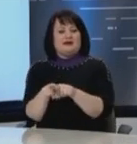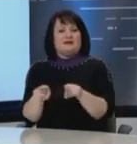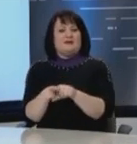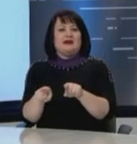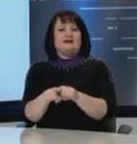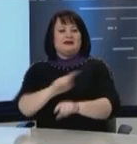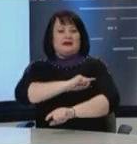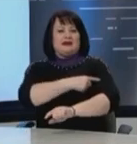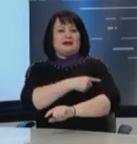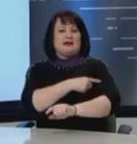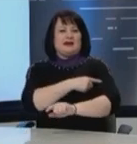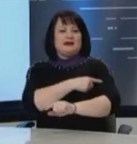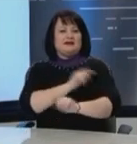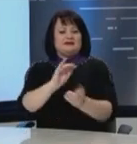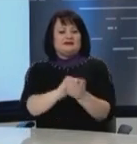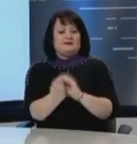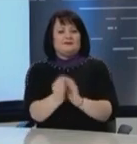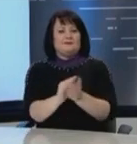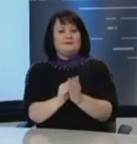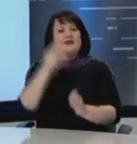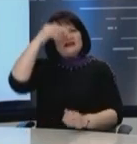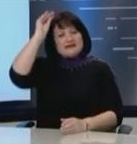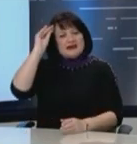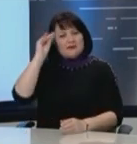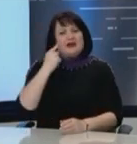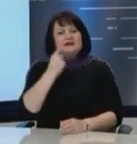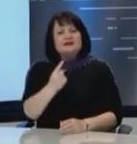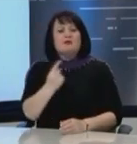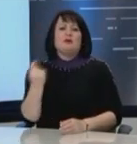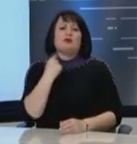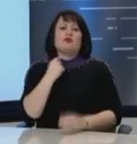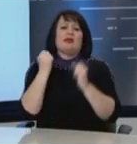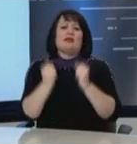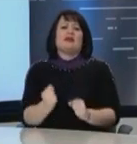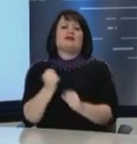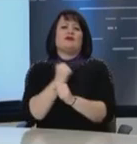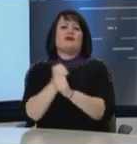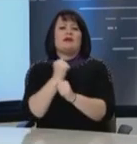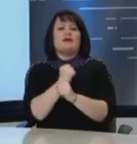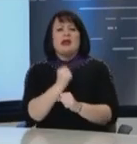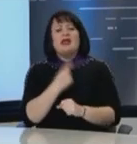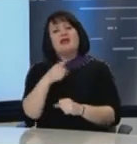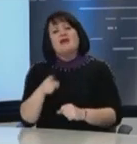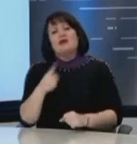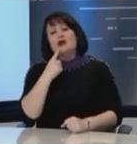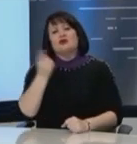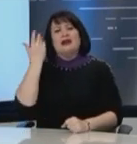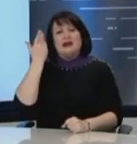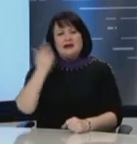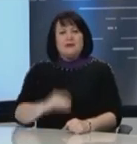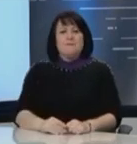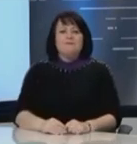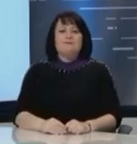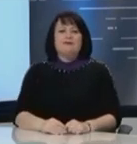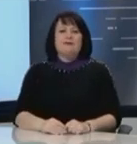τις ιατρικές συντεχνίες. Και ο κύριος Τσίπρας μας μιλούσε για χαμένες θέσεις εργασίας και διάφορα άλλα δαιμόνια. Είναι